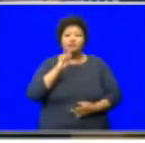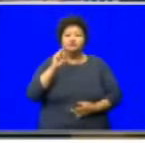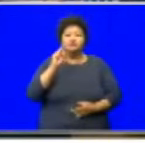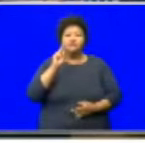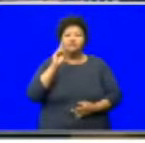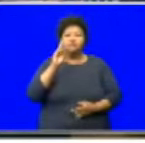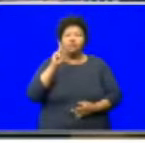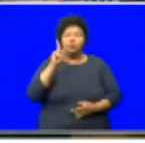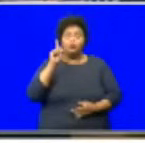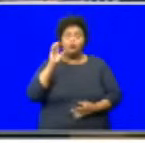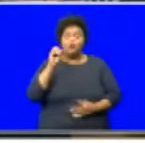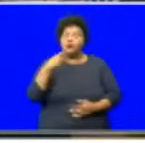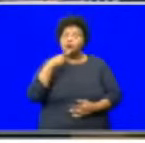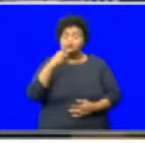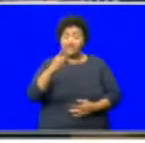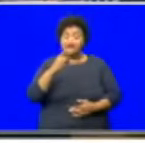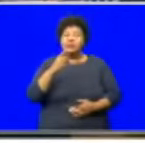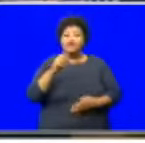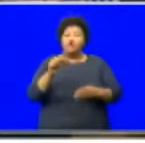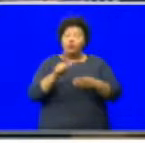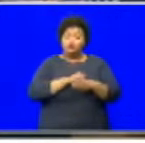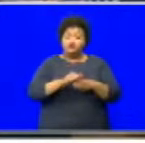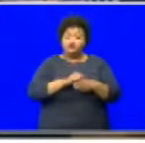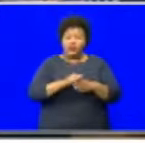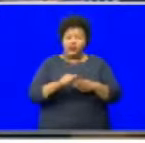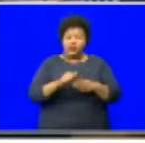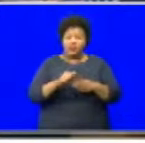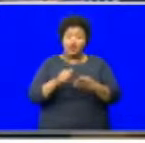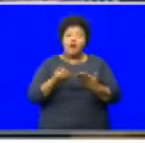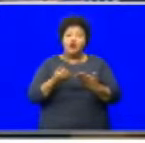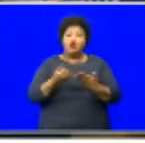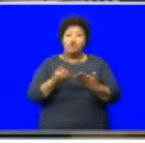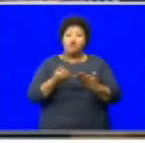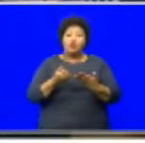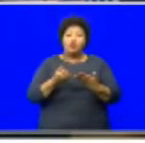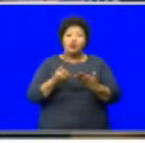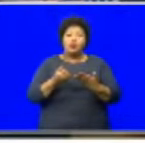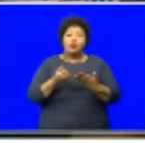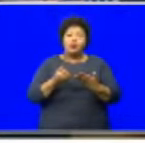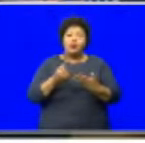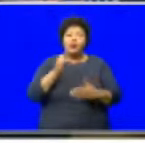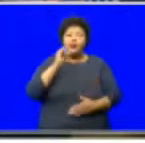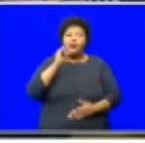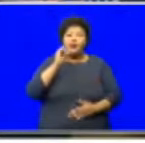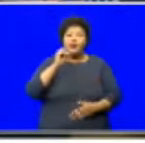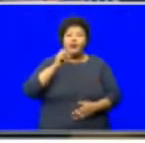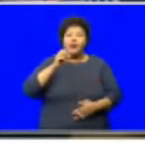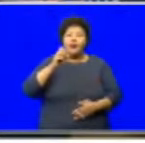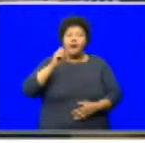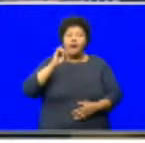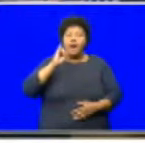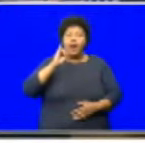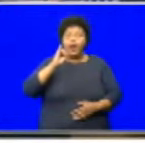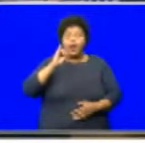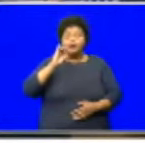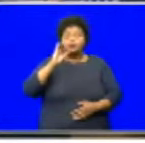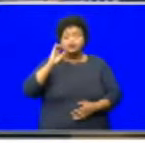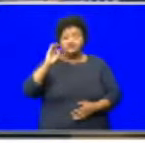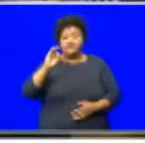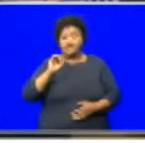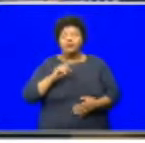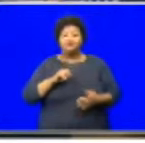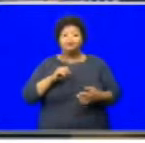T20 African Qualifiers litoba seRwanda abese aphathanyiswa ukuthi labanye bebadlali bebakhethiwe batholake